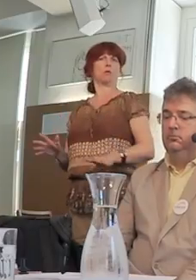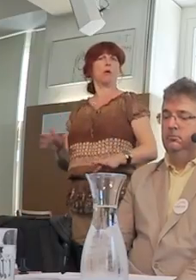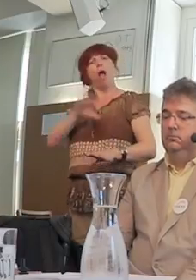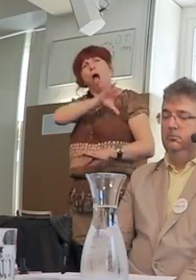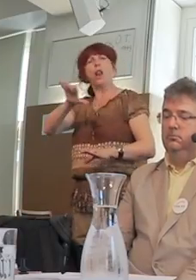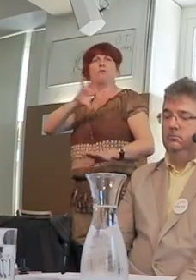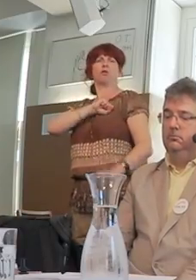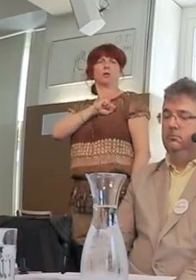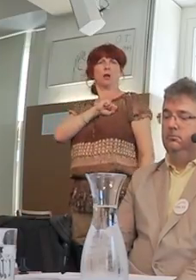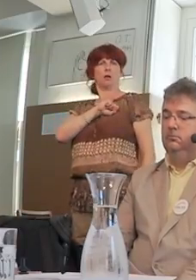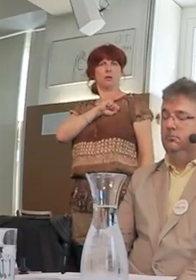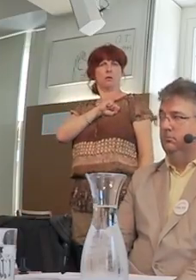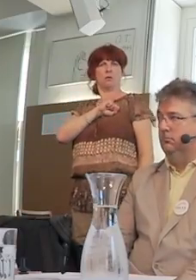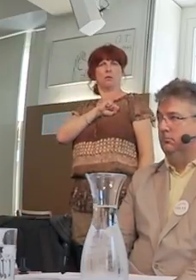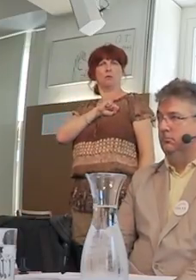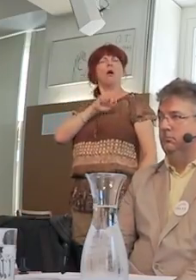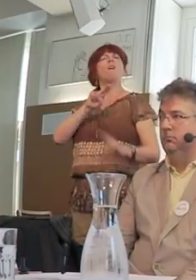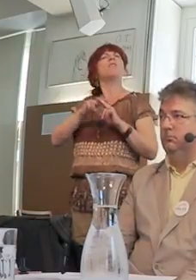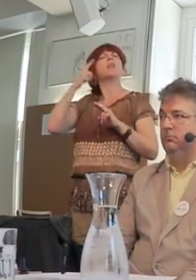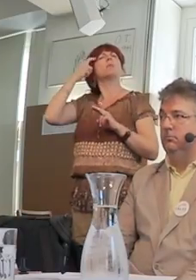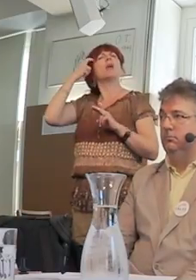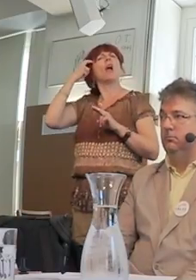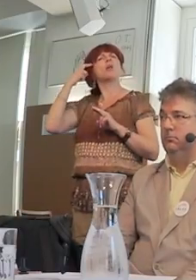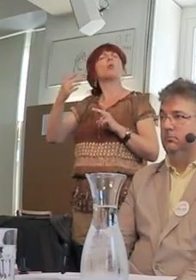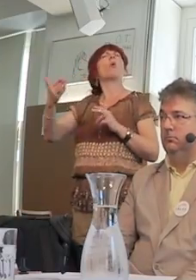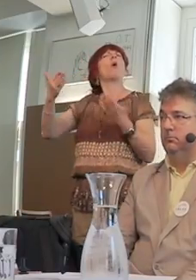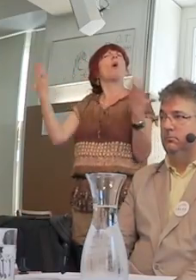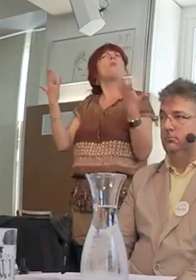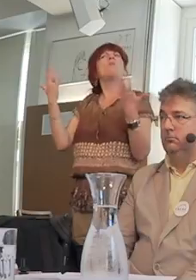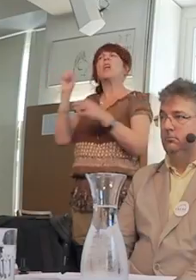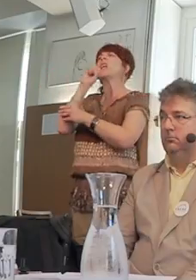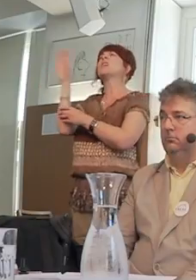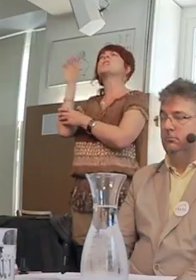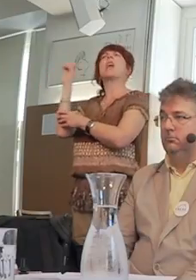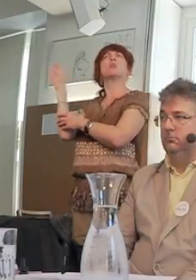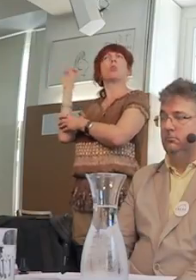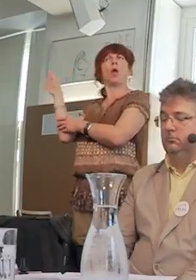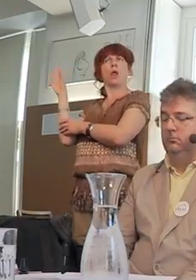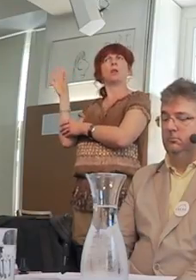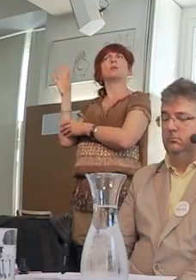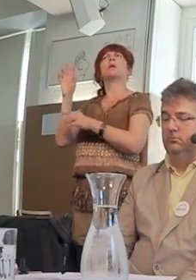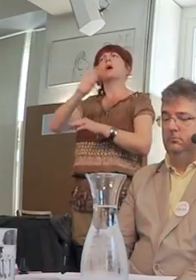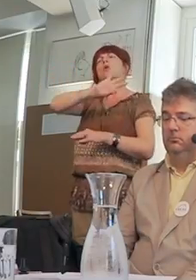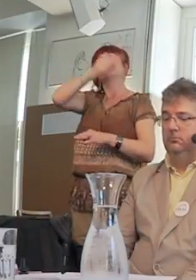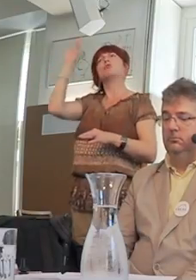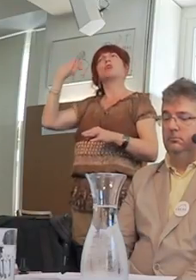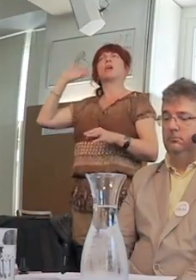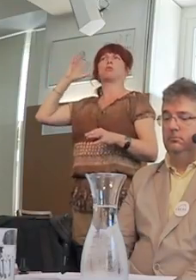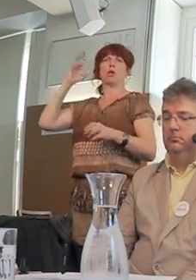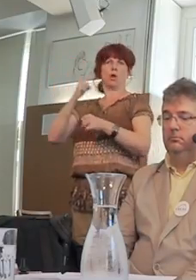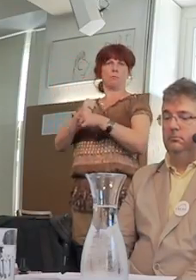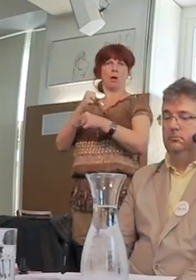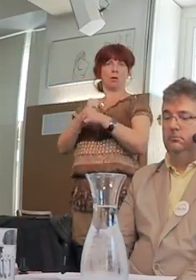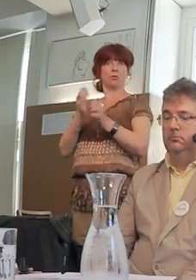zurückdenke, welche Sendungen, und zwar tolle Sendungen, Freak Radio gemacht hat, dann finde ich es eigentlich schade, dass